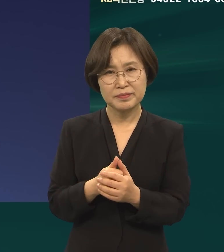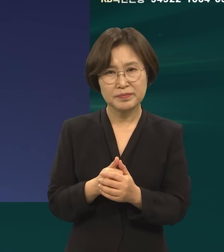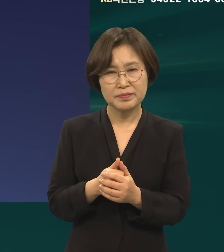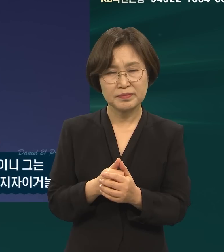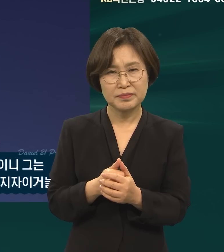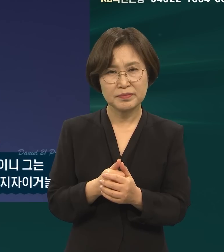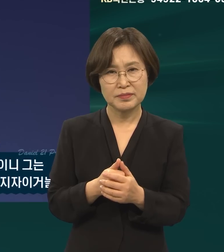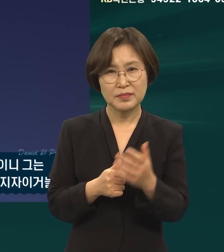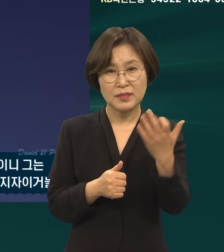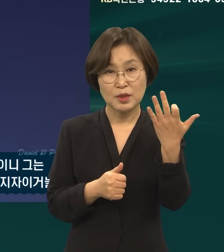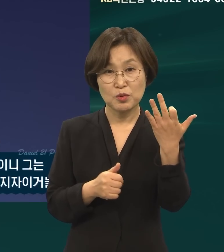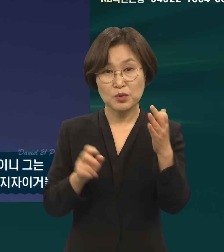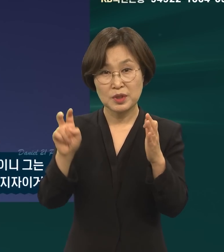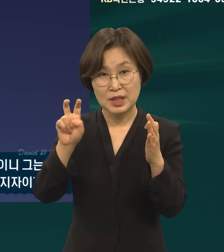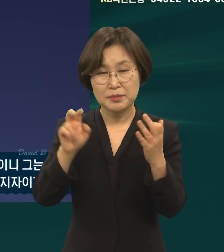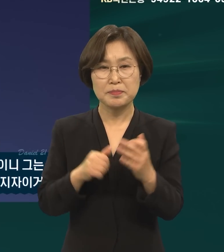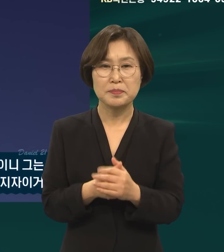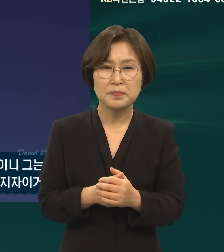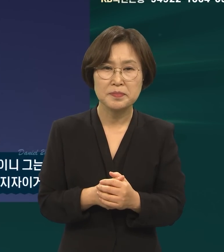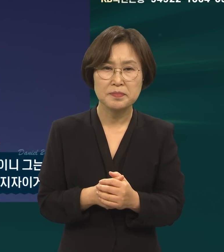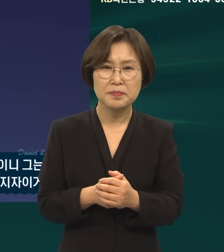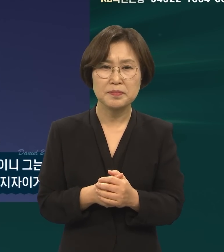19절 20절